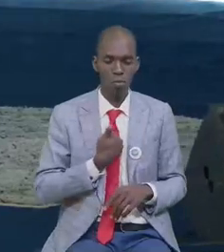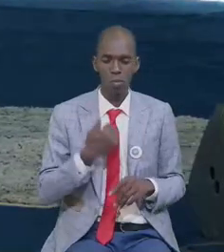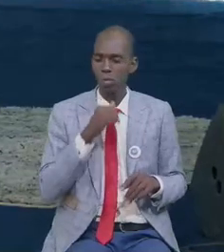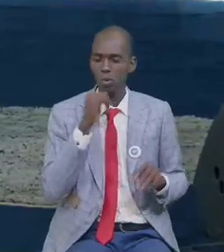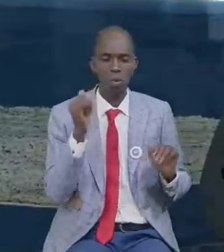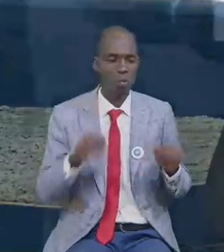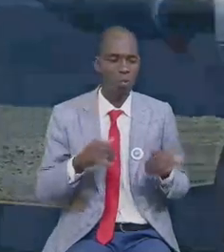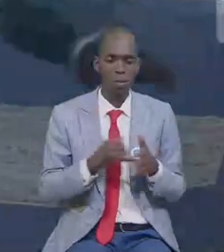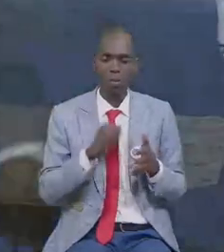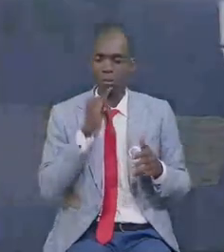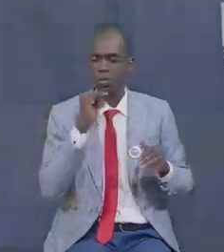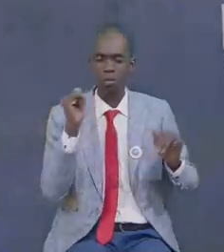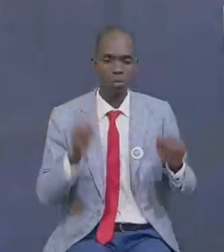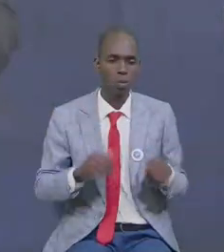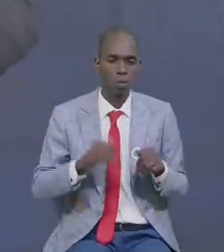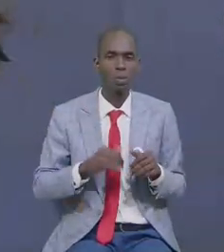Impossible. Impossible.